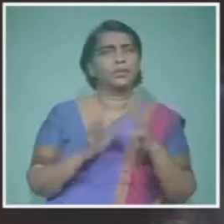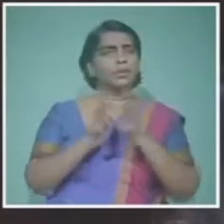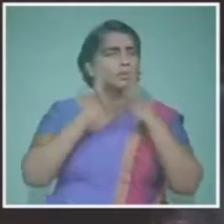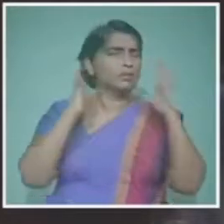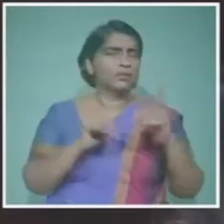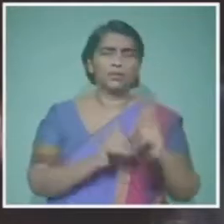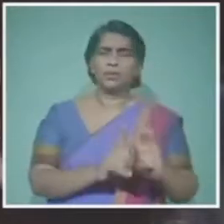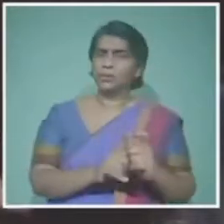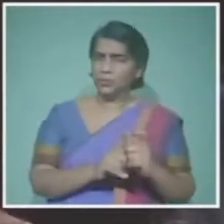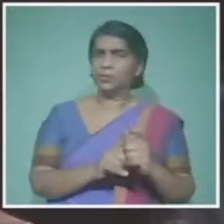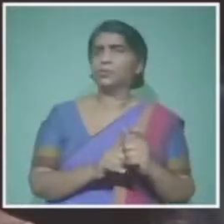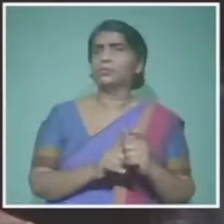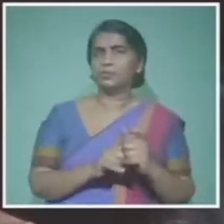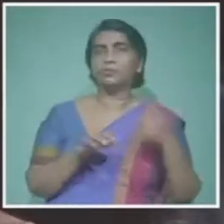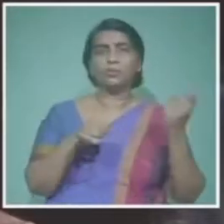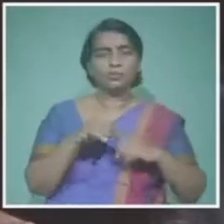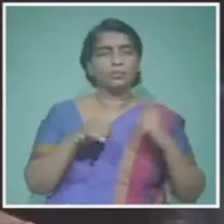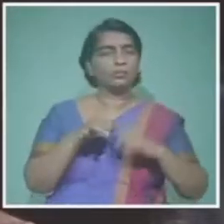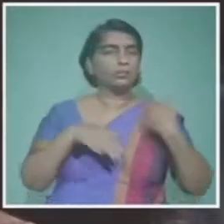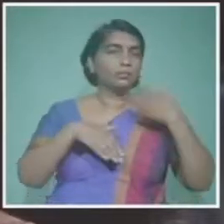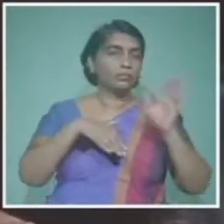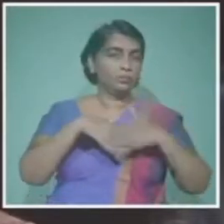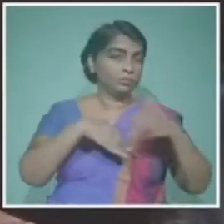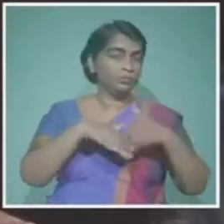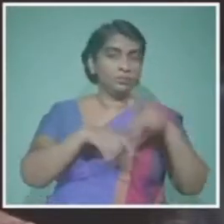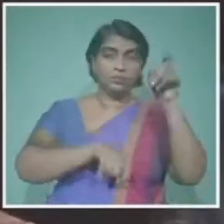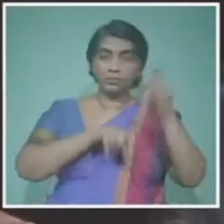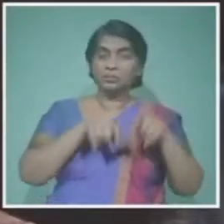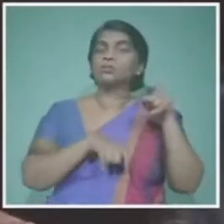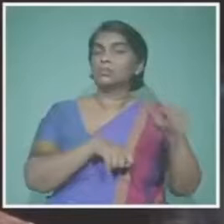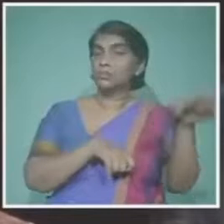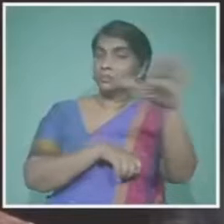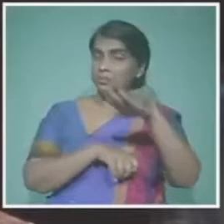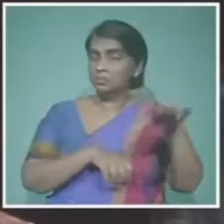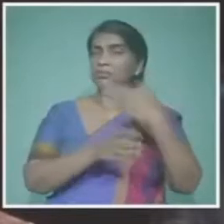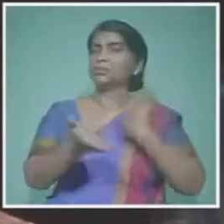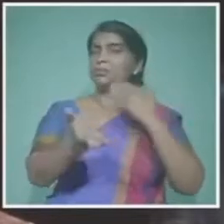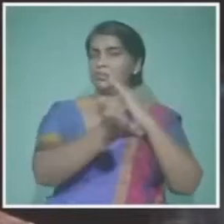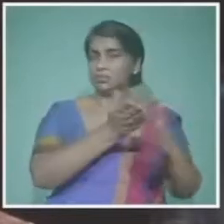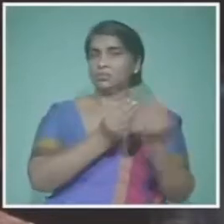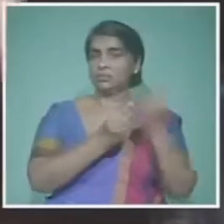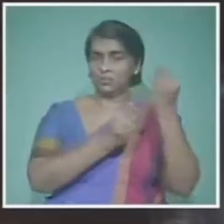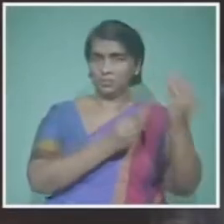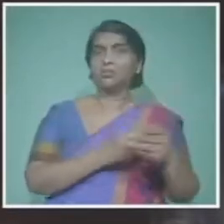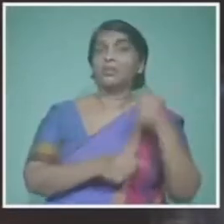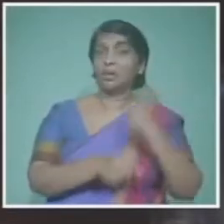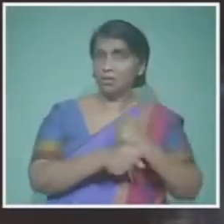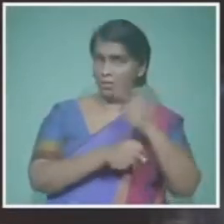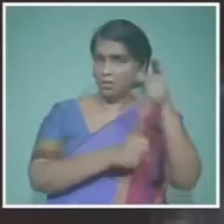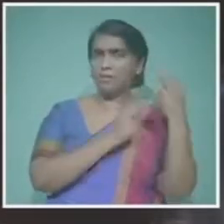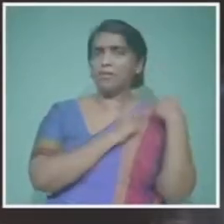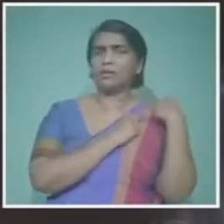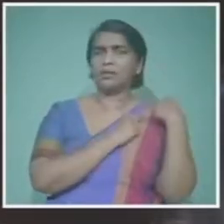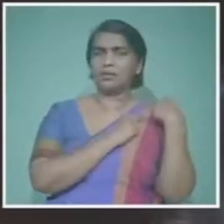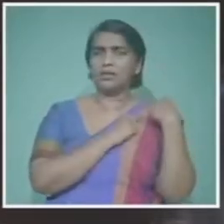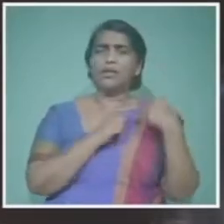බරපතල මට්ටමට. ප්‍රශ්න ටික මුණ දෙන කණ්ඩායම අපි අඳුරගෙන ඒ ආයට සාන ලබා දෙන්න ඕන. ඒක රජයේ වගකීම.